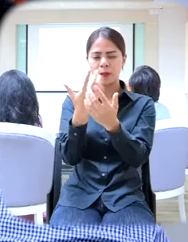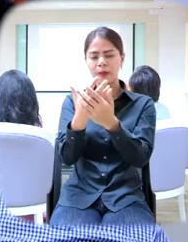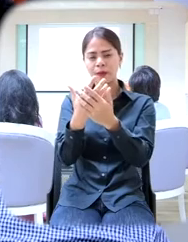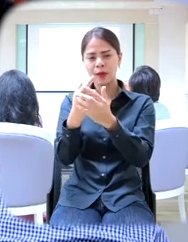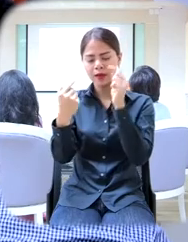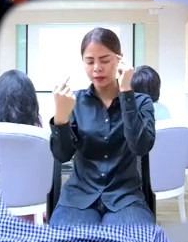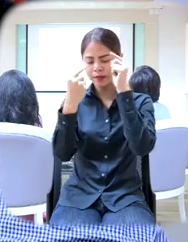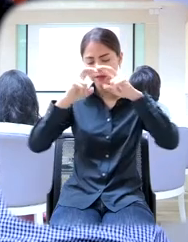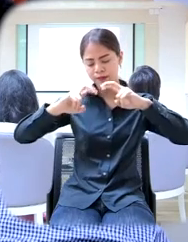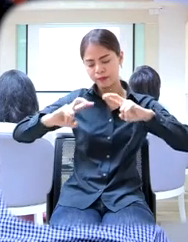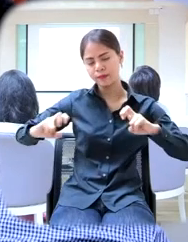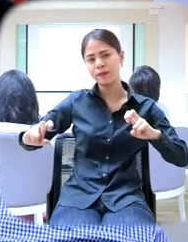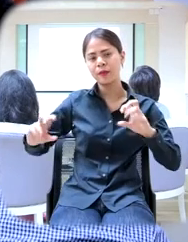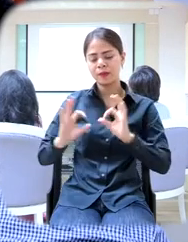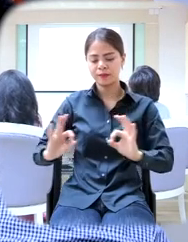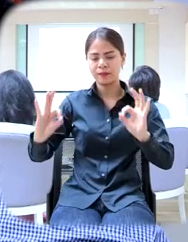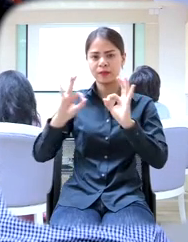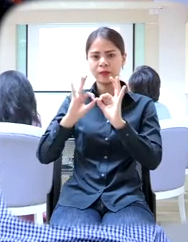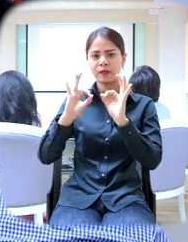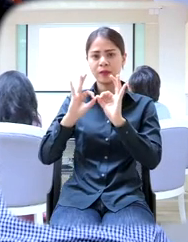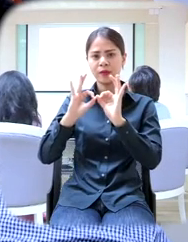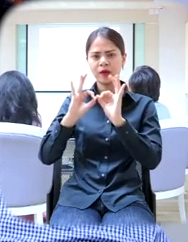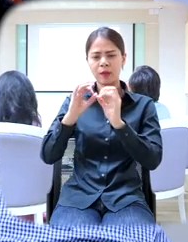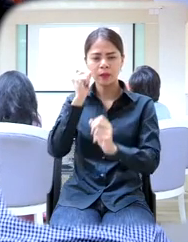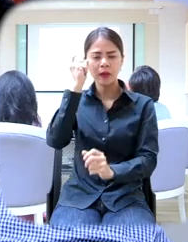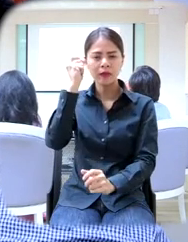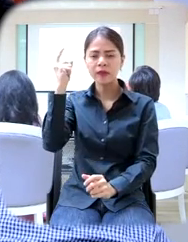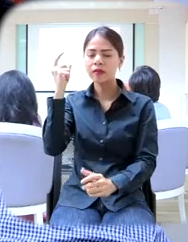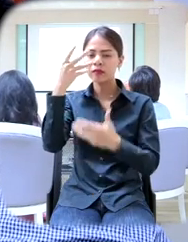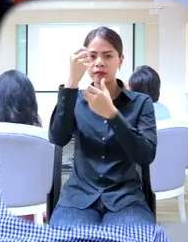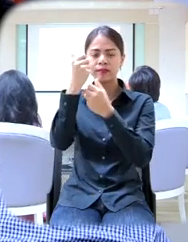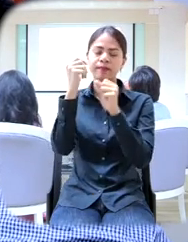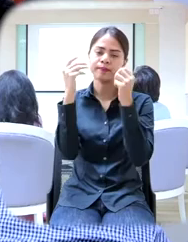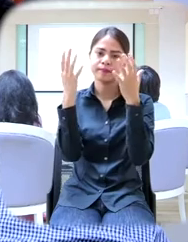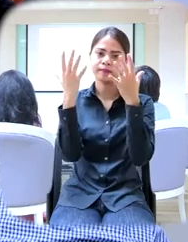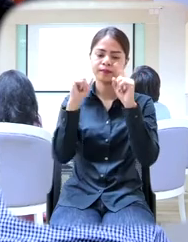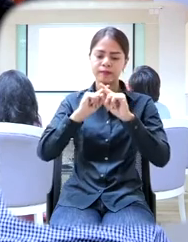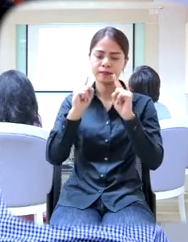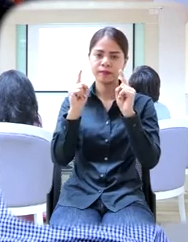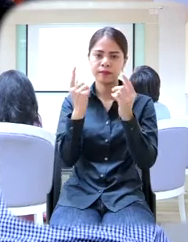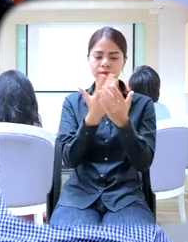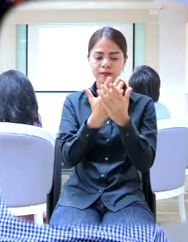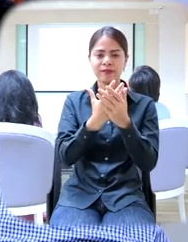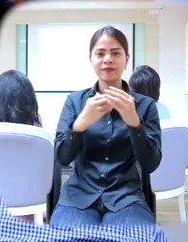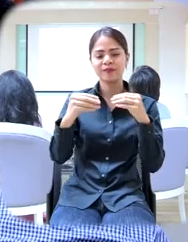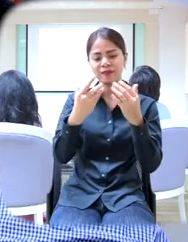ณเป็นเรื่องที่มากกว่าความเข้าใจนะครับในเชิงคุณภาพนะครับก็ผมแปลโดยย่อๆครับ